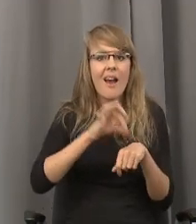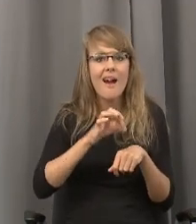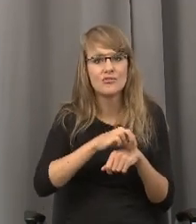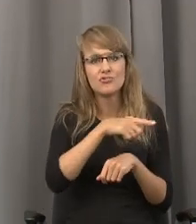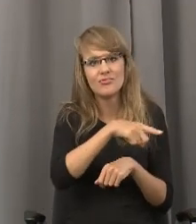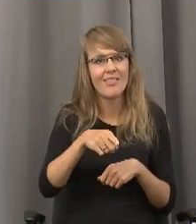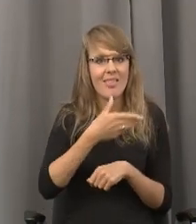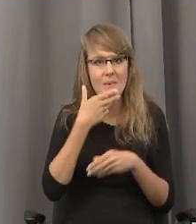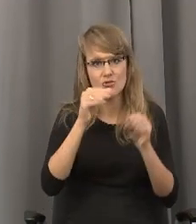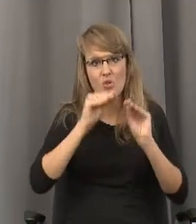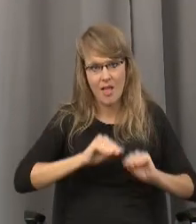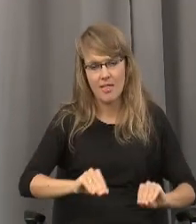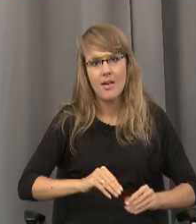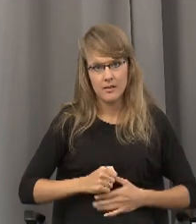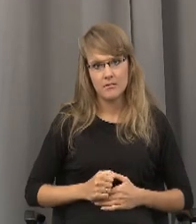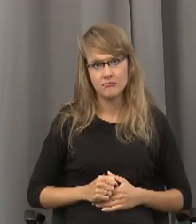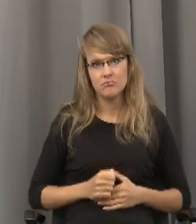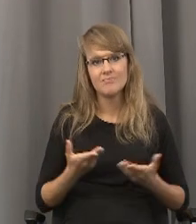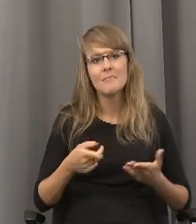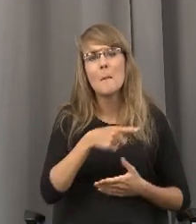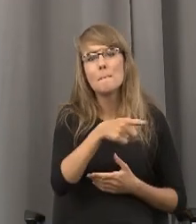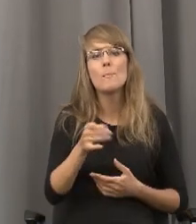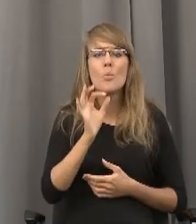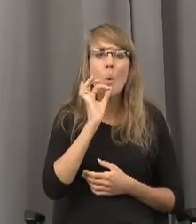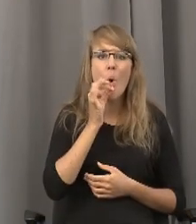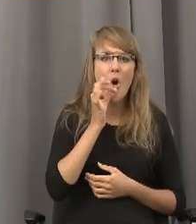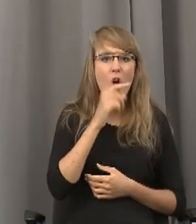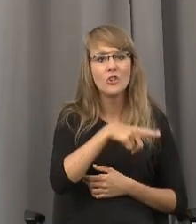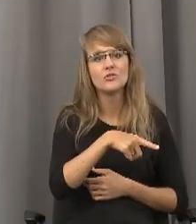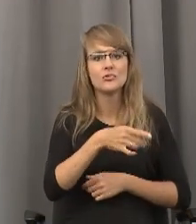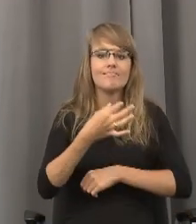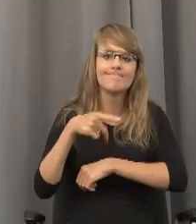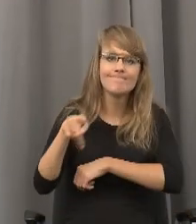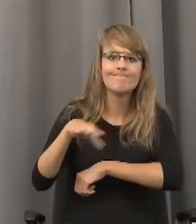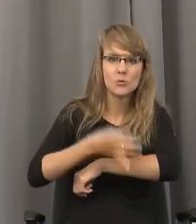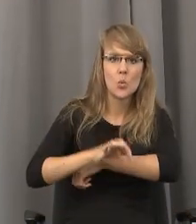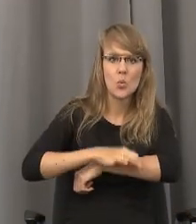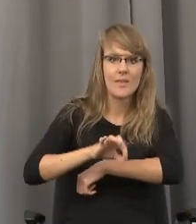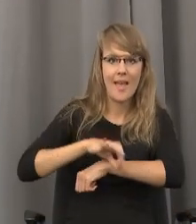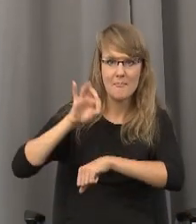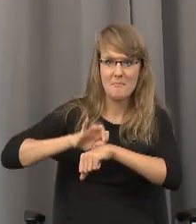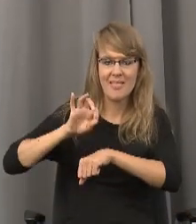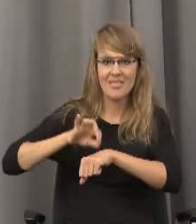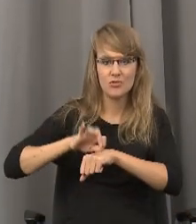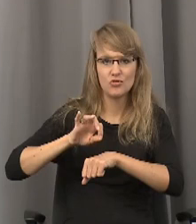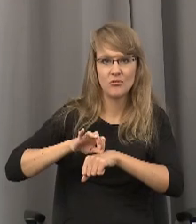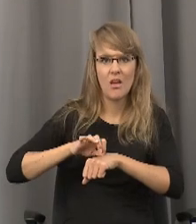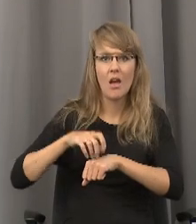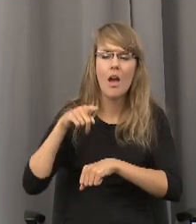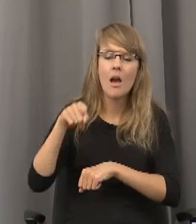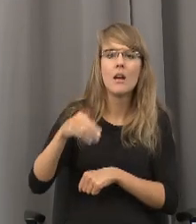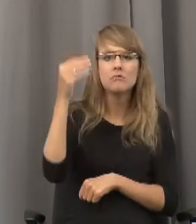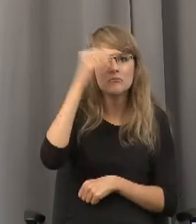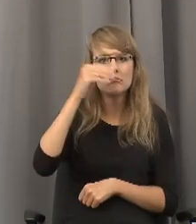część edukacyjna młodych adeptów sztuk medycznych jest